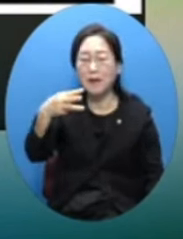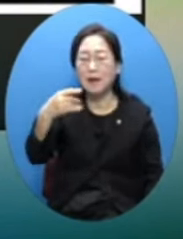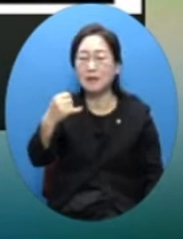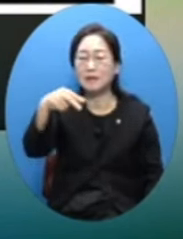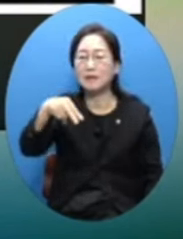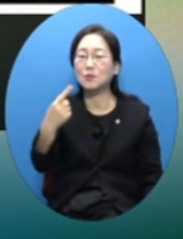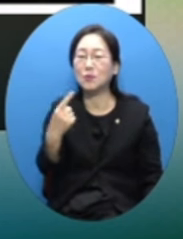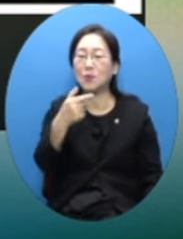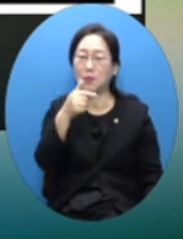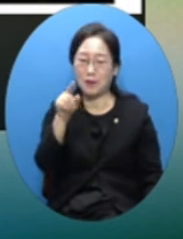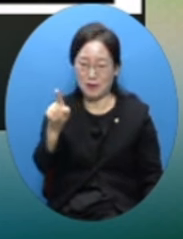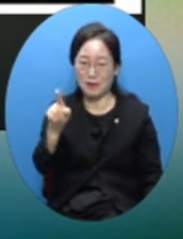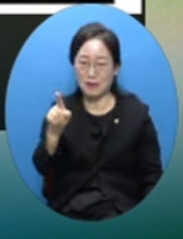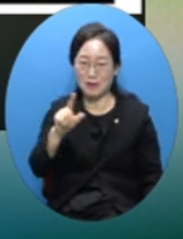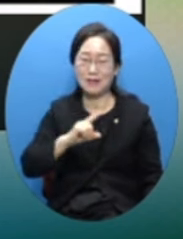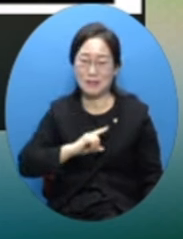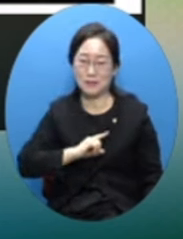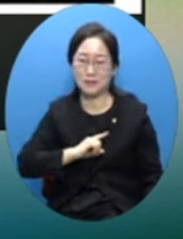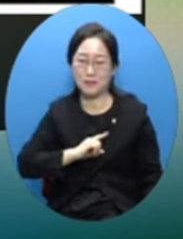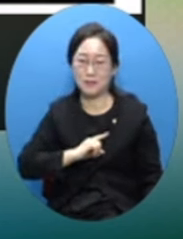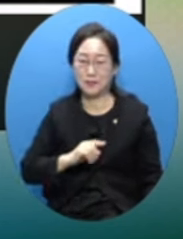뒤에 있는 사람들이